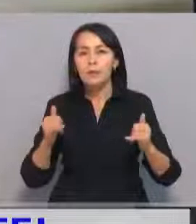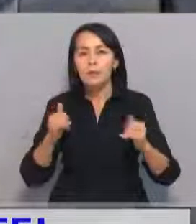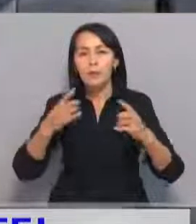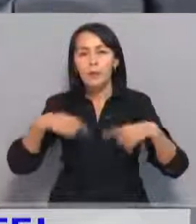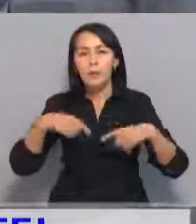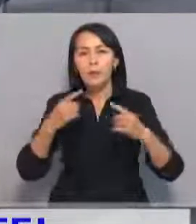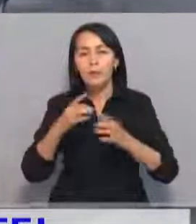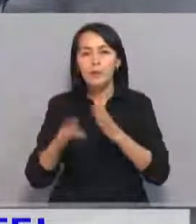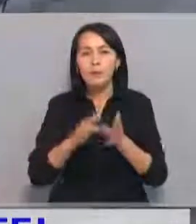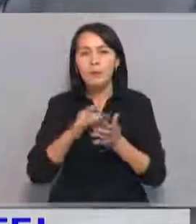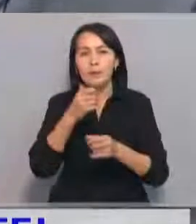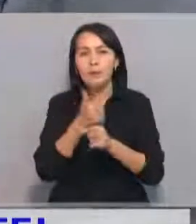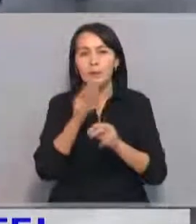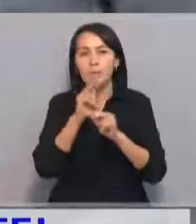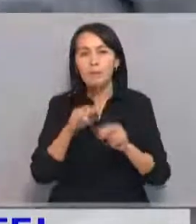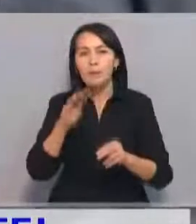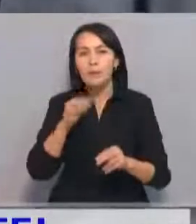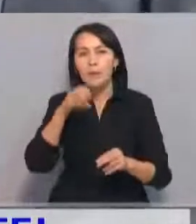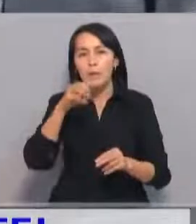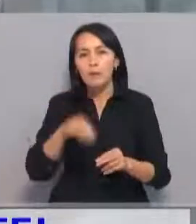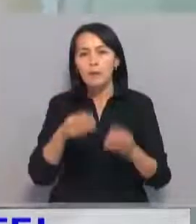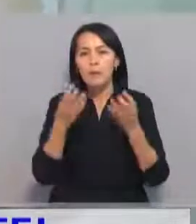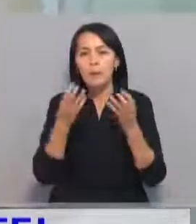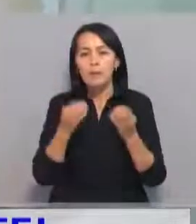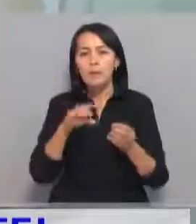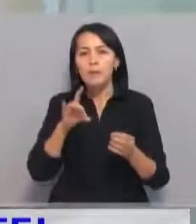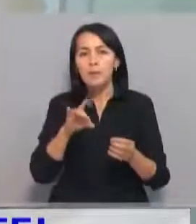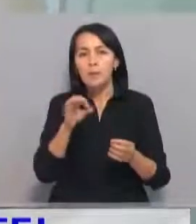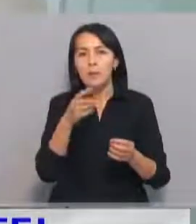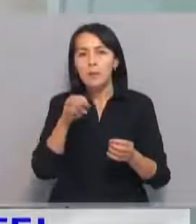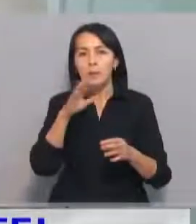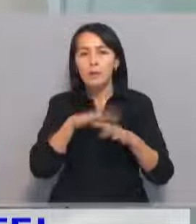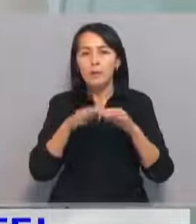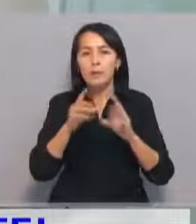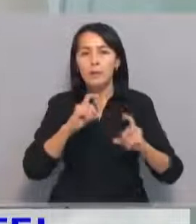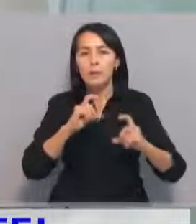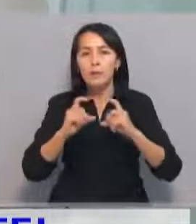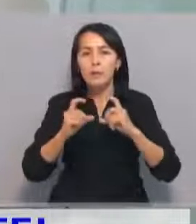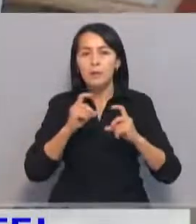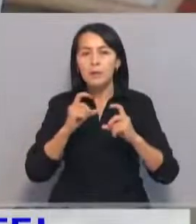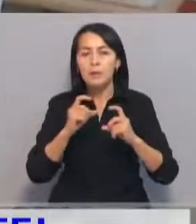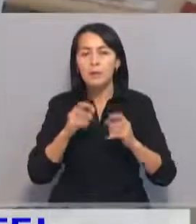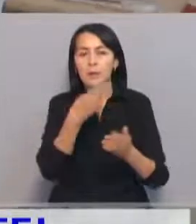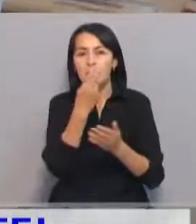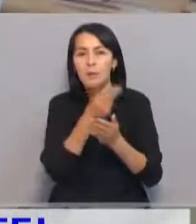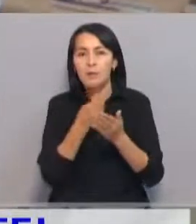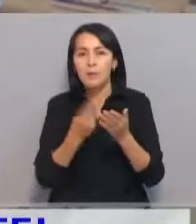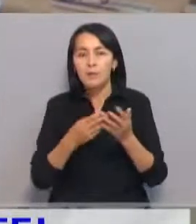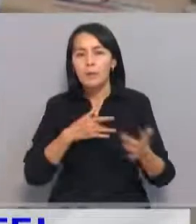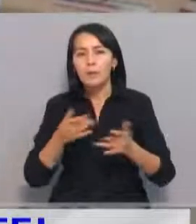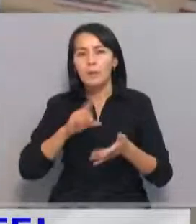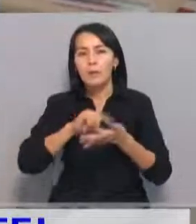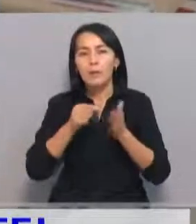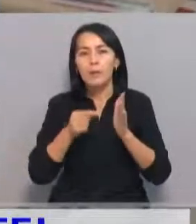қалыптасады. Шаһардың бас ұстазы Жанат Тәжиев әсіресе робототехника, шахмат және бейнелі өнер